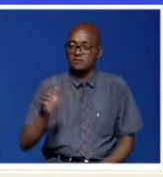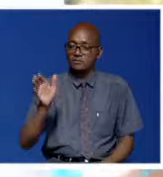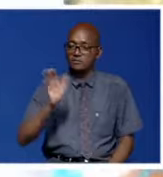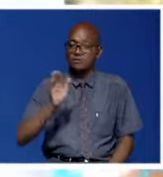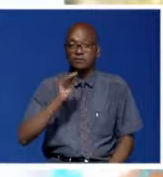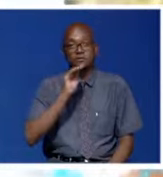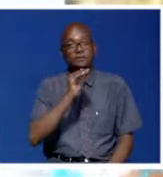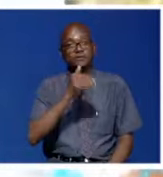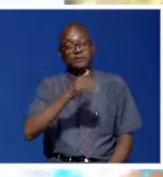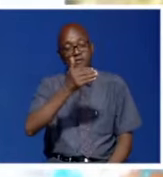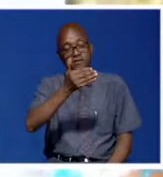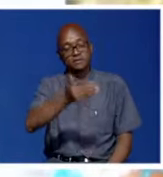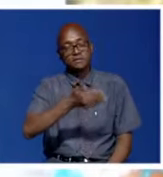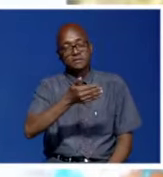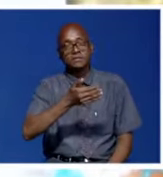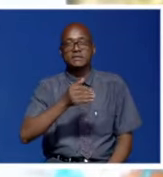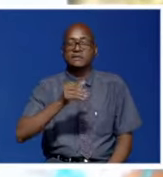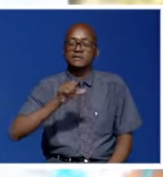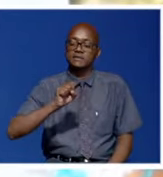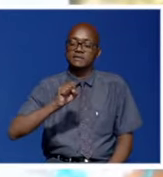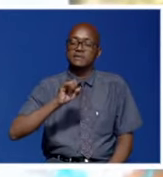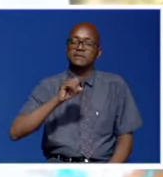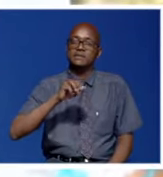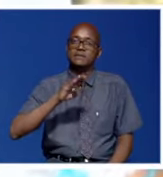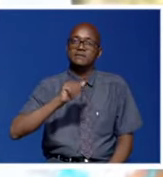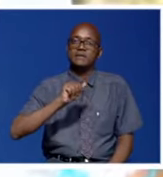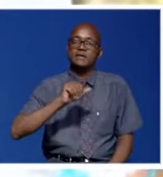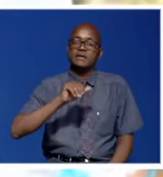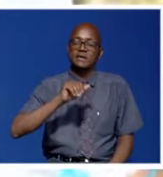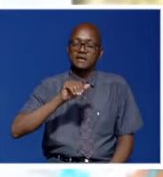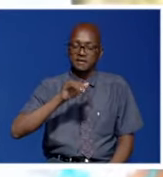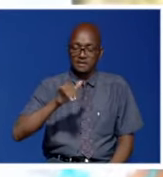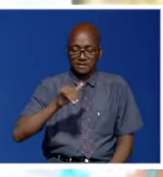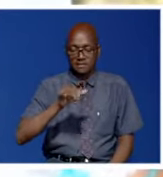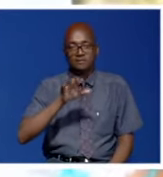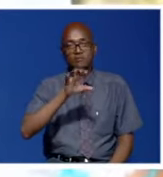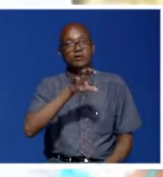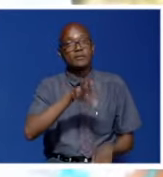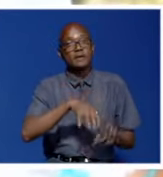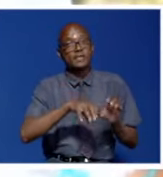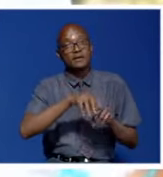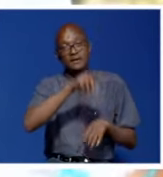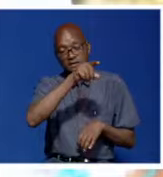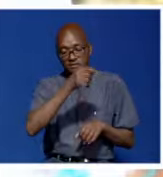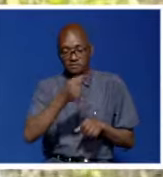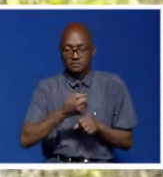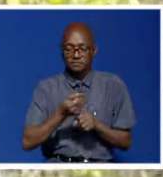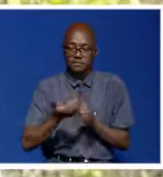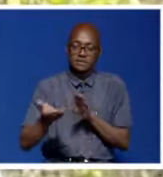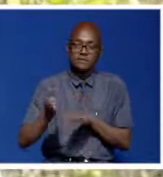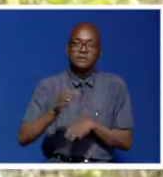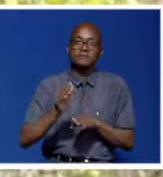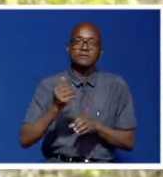kupelekwa nyumbani kwao kijiji cha Simbai wilayani Hanang huko mkoani Manyara kwa ajili ya maziko yatakayofanyika